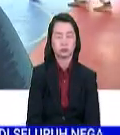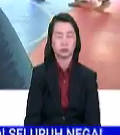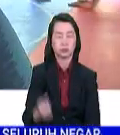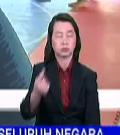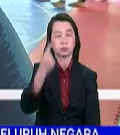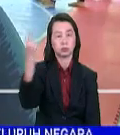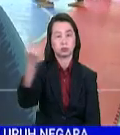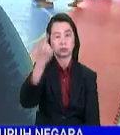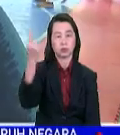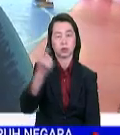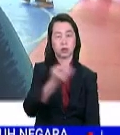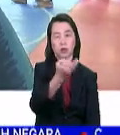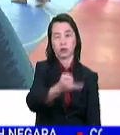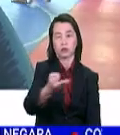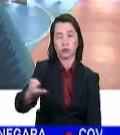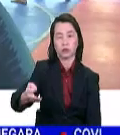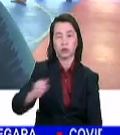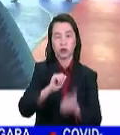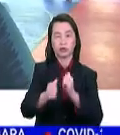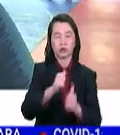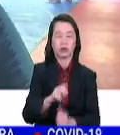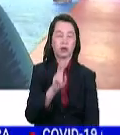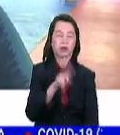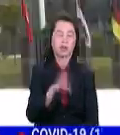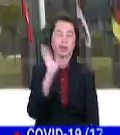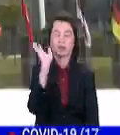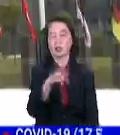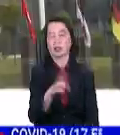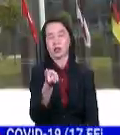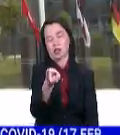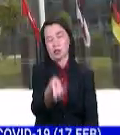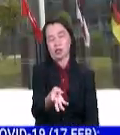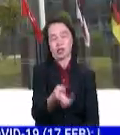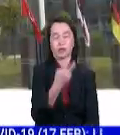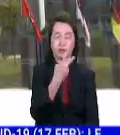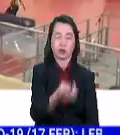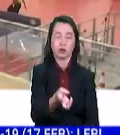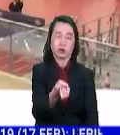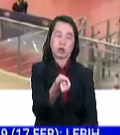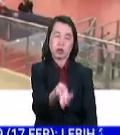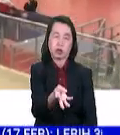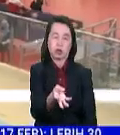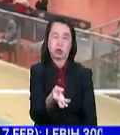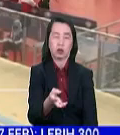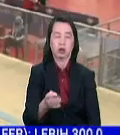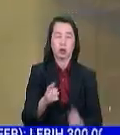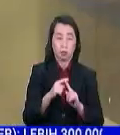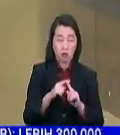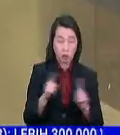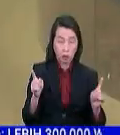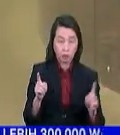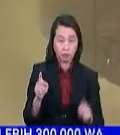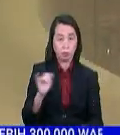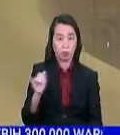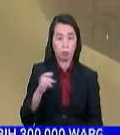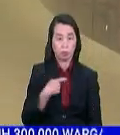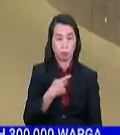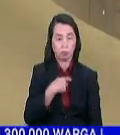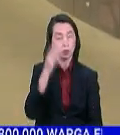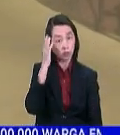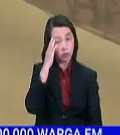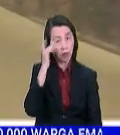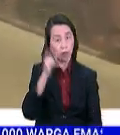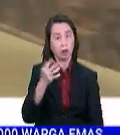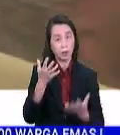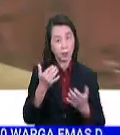Selalunya fasiliti sukan ini dipandang enteng, dipandang mudah. Walau bagaimanapun, macam kita tahu, kita mesti